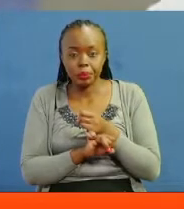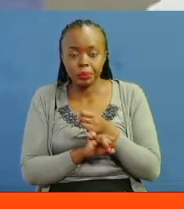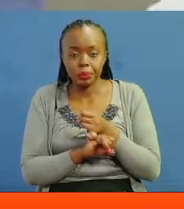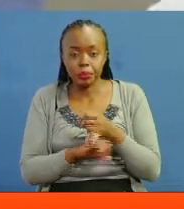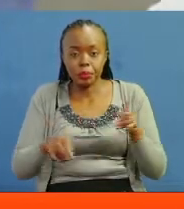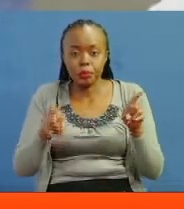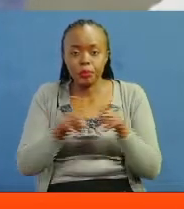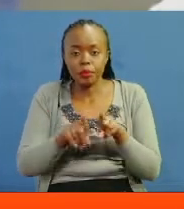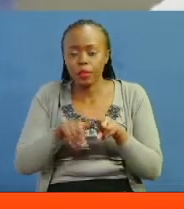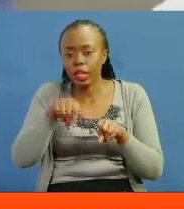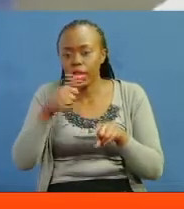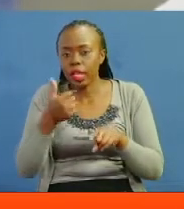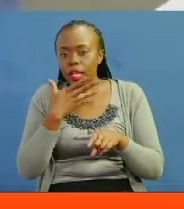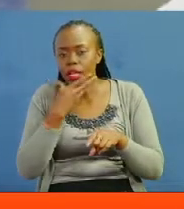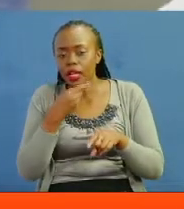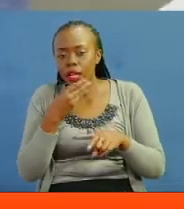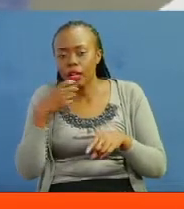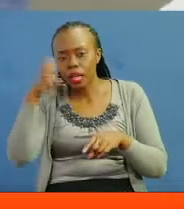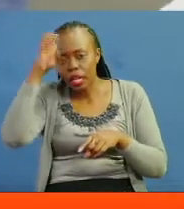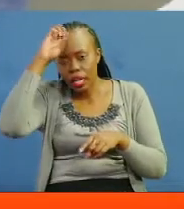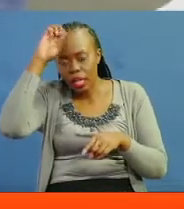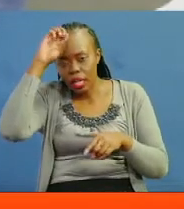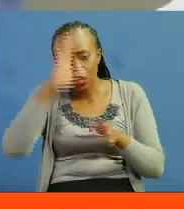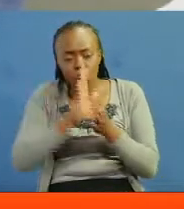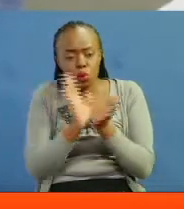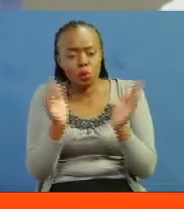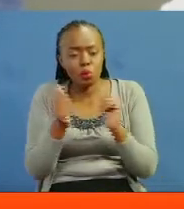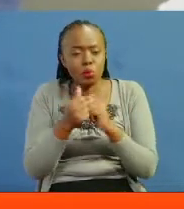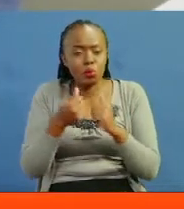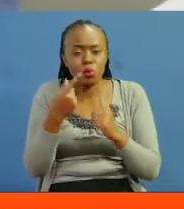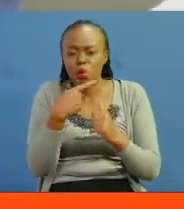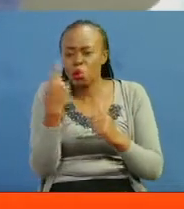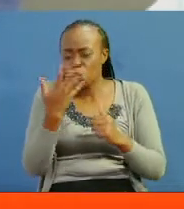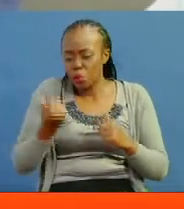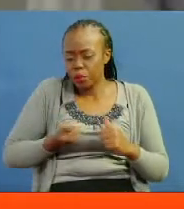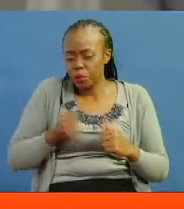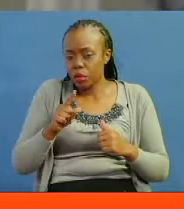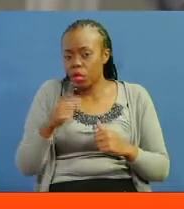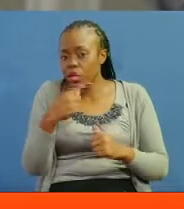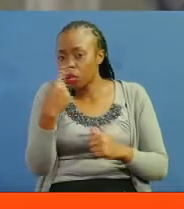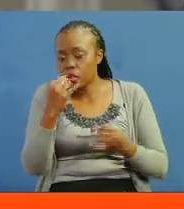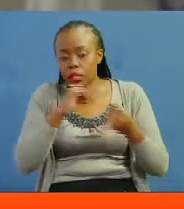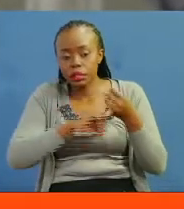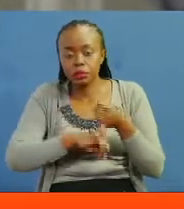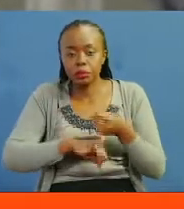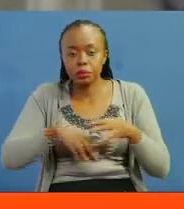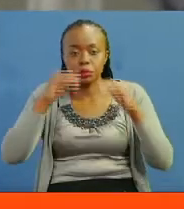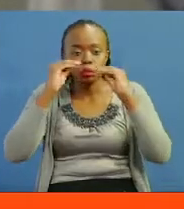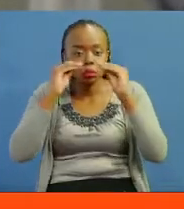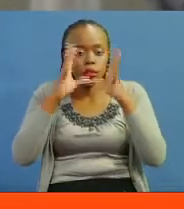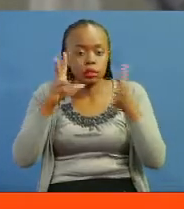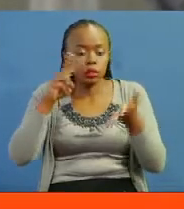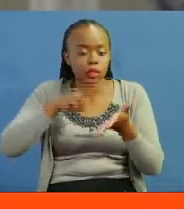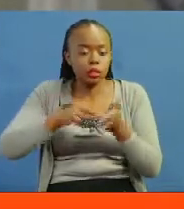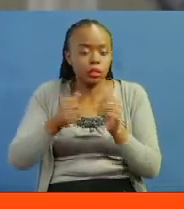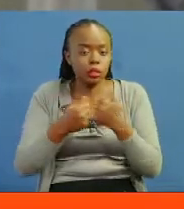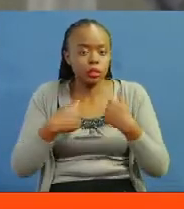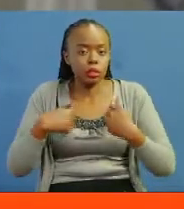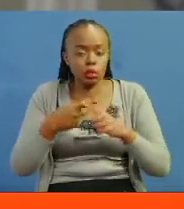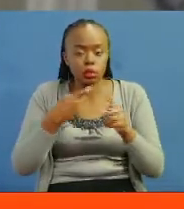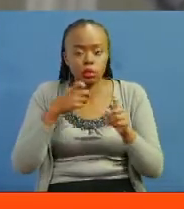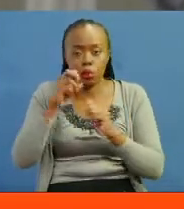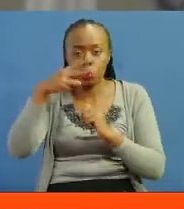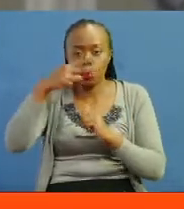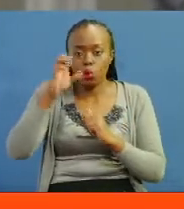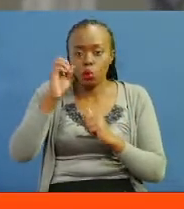Hata wavulana ndo wanasomesha, wanasema watoto wa kike kazi yao ni kuozesha. Mwalimu mkuu katika shule ya msingi ya Havila, Bwana